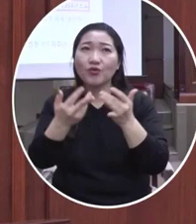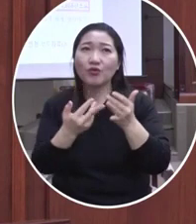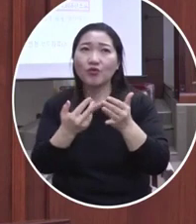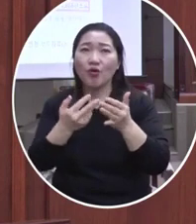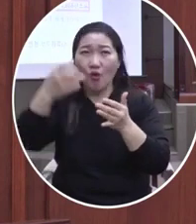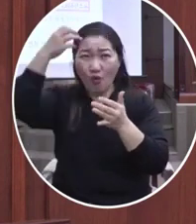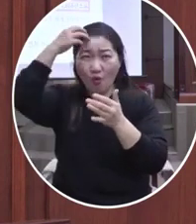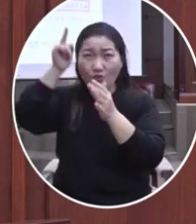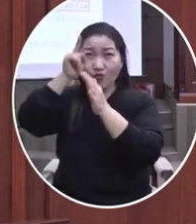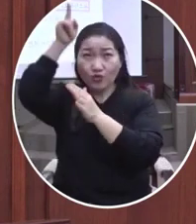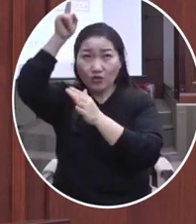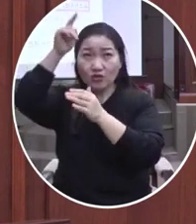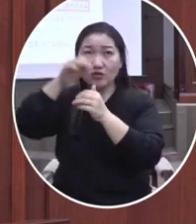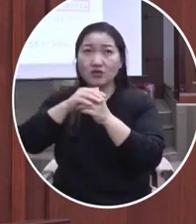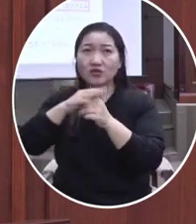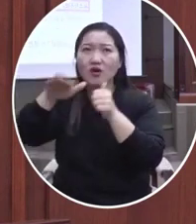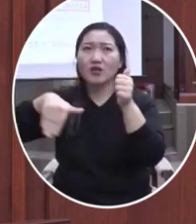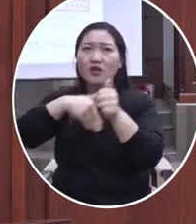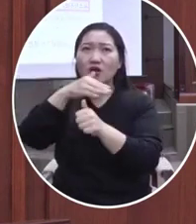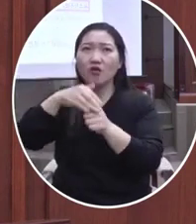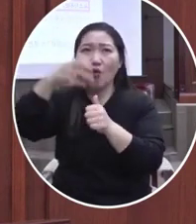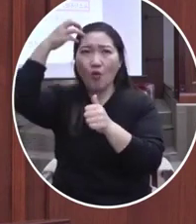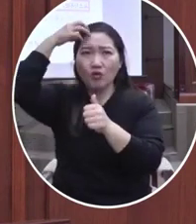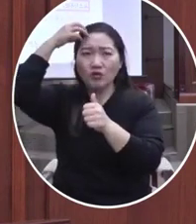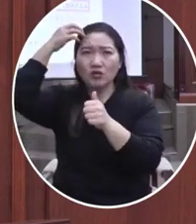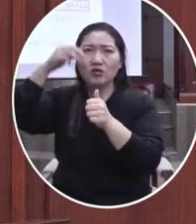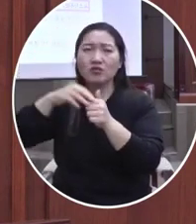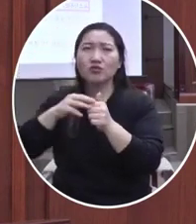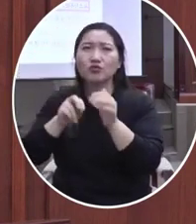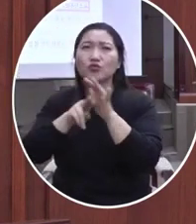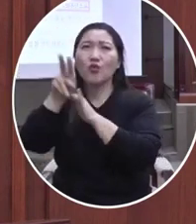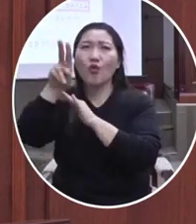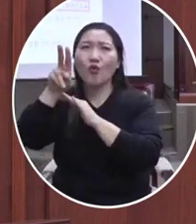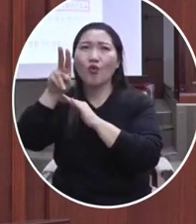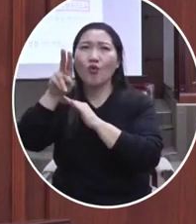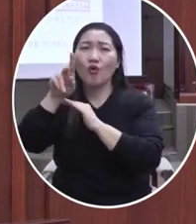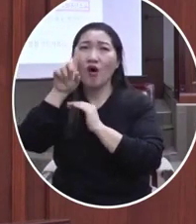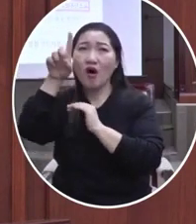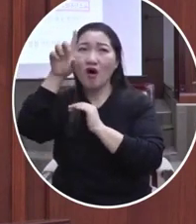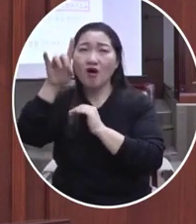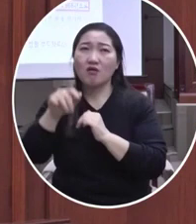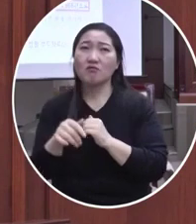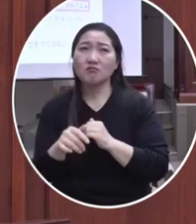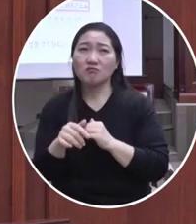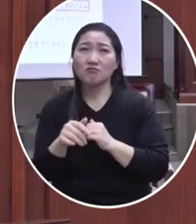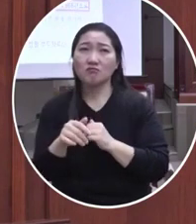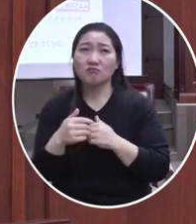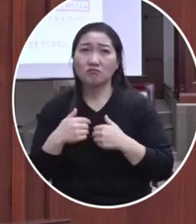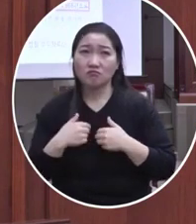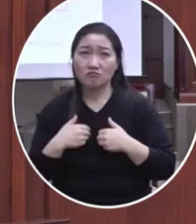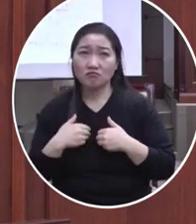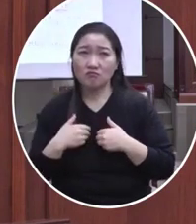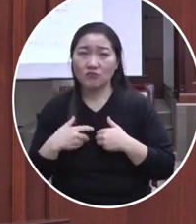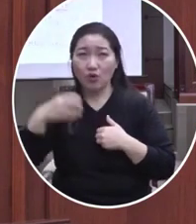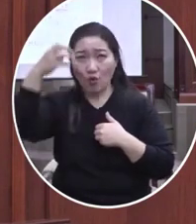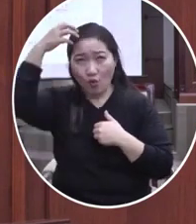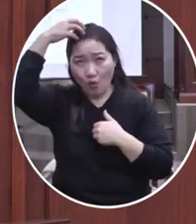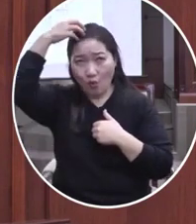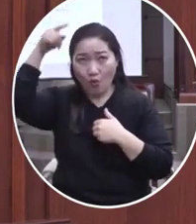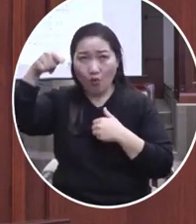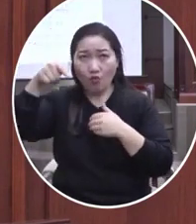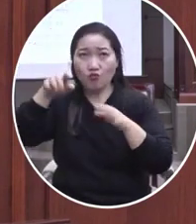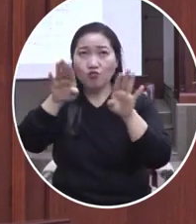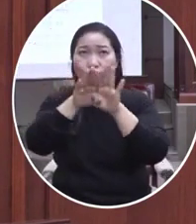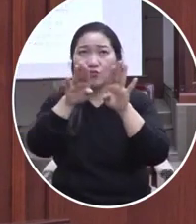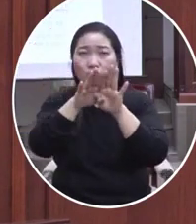발생할 경우 고층에 살고 있는 주민은 상황에 따라서는 옥상으로 생존을 위한 유일한 탈출구가 될 수 있습니다